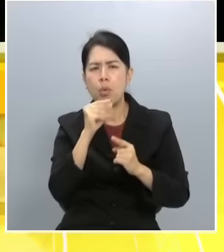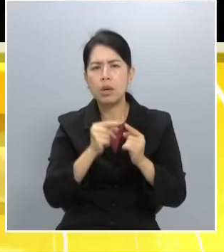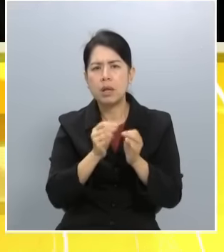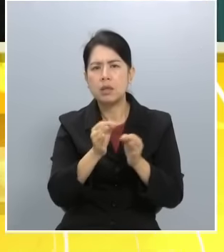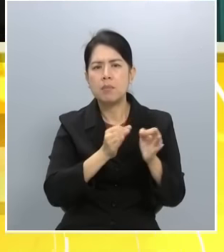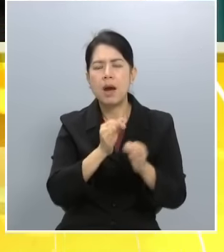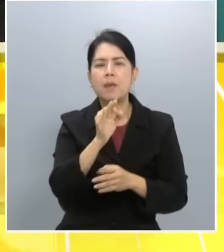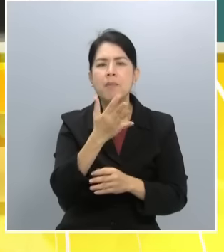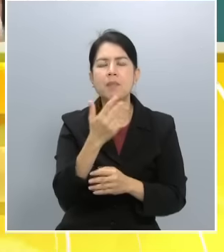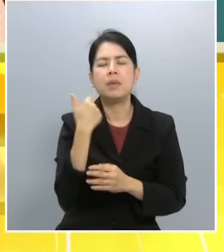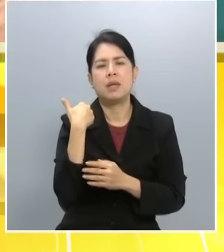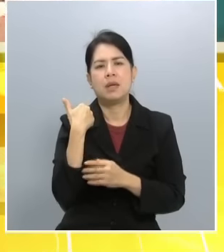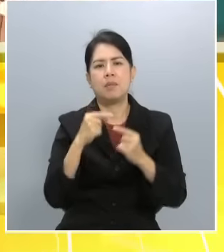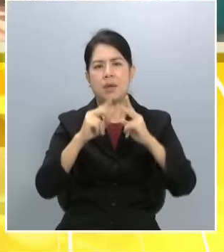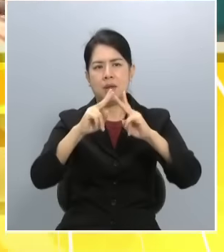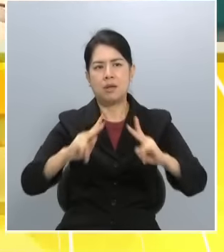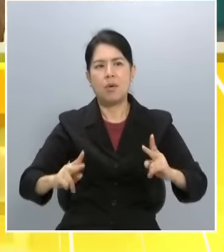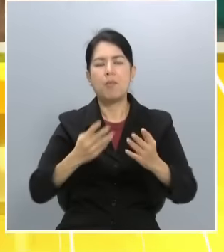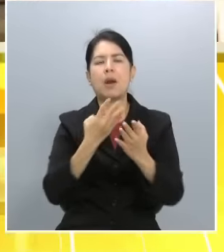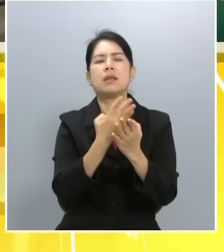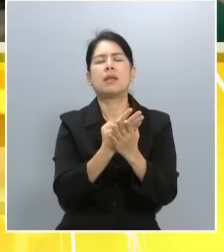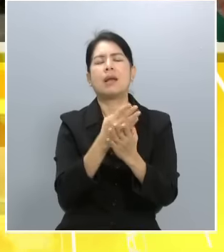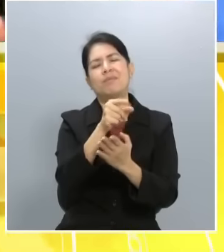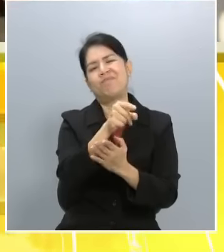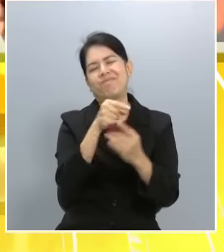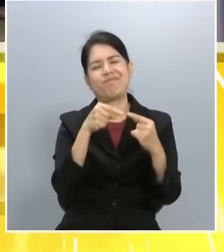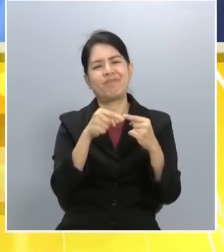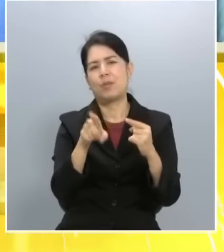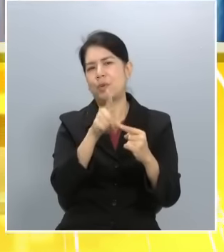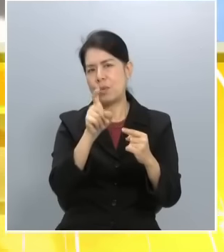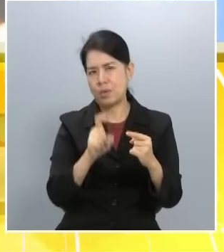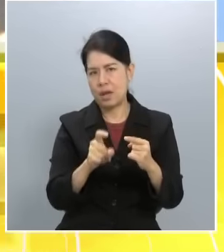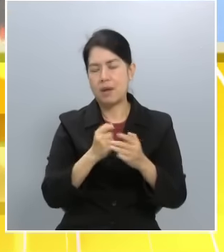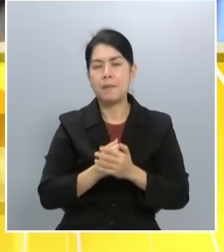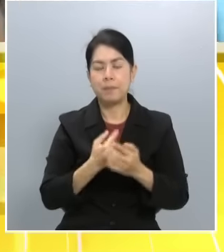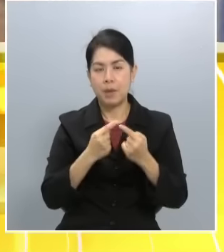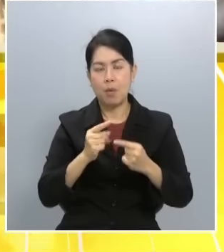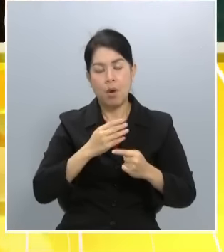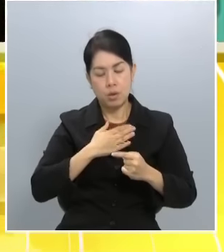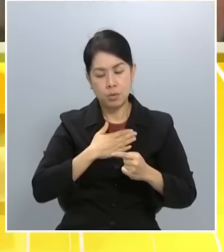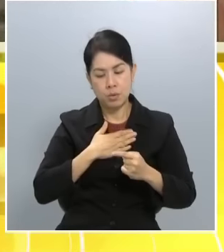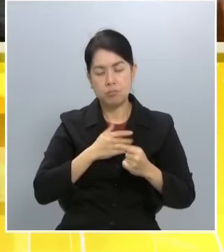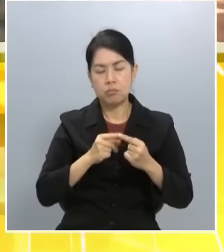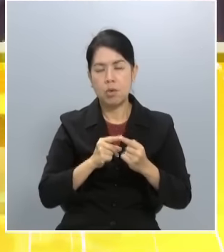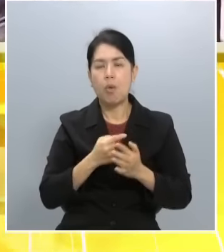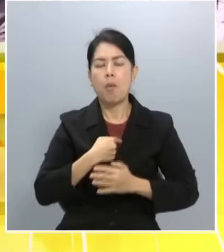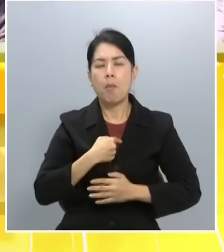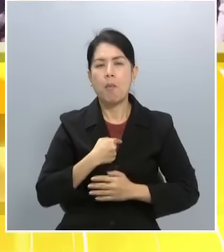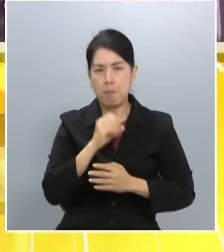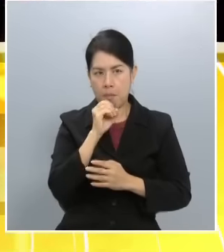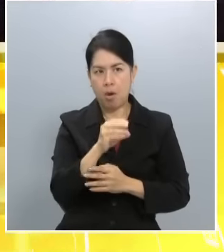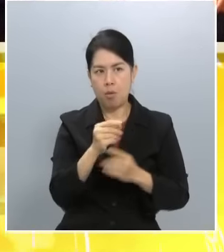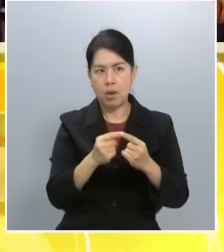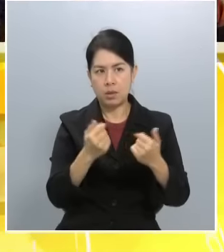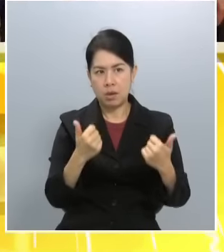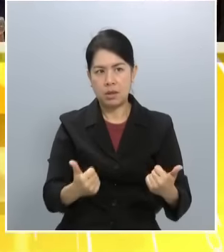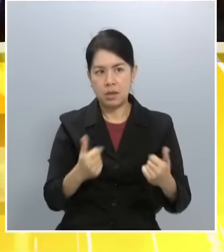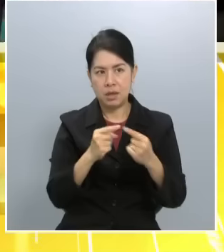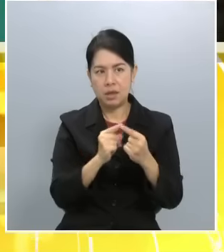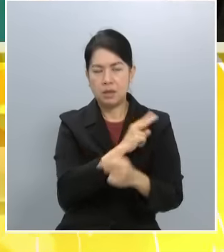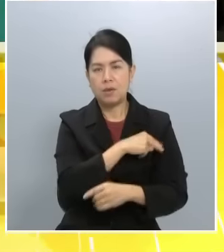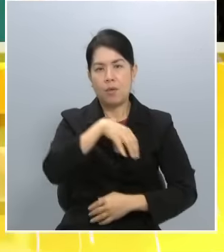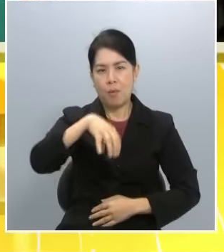คมก็คือกรมราชทัณฑ์นั่นเองแต่คุณชัยชนะบอกตัวเองตัวผมเองยอมรับเลยว่าสิ่งที่โรงพยาบาลตำรวจทำในวันนี้ถูกต้องที่สุด